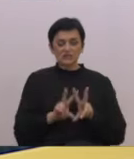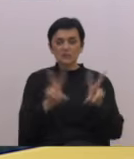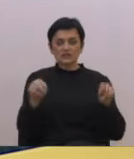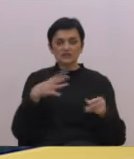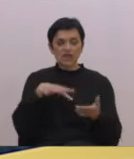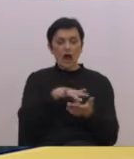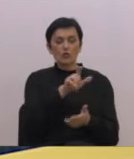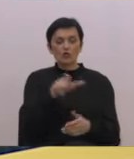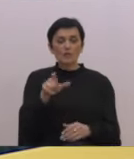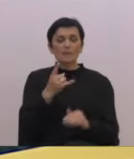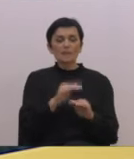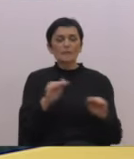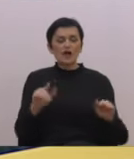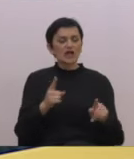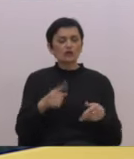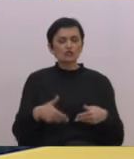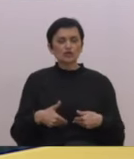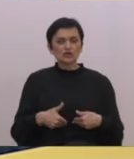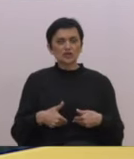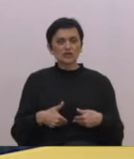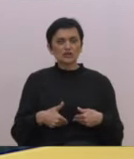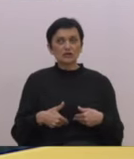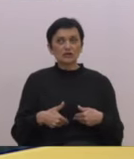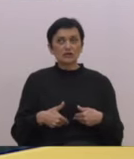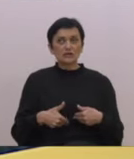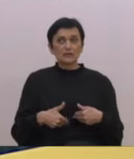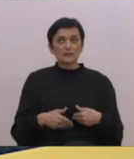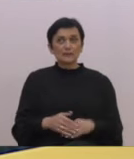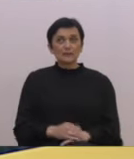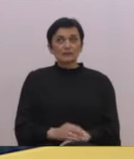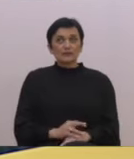მოქალაქეებს, ბავშვებს ამ ქვეყანაში?